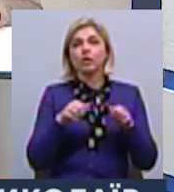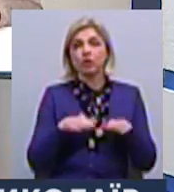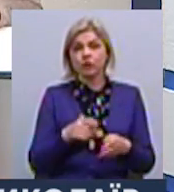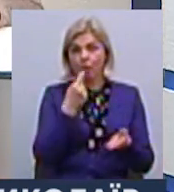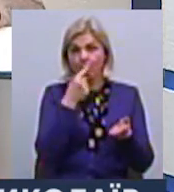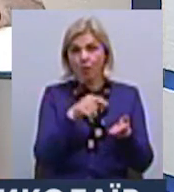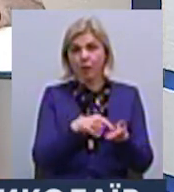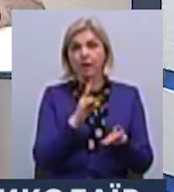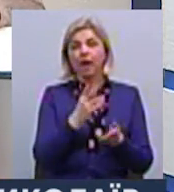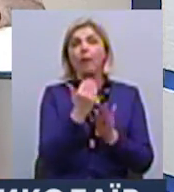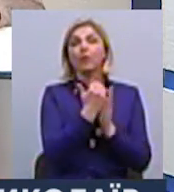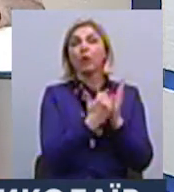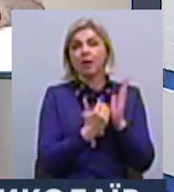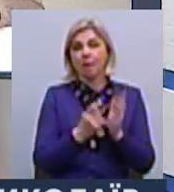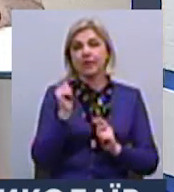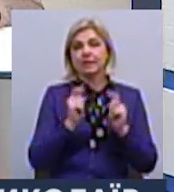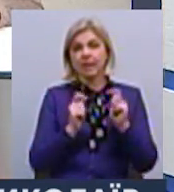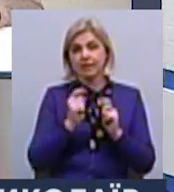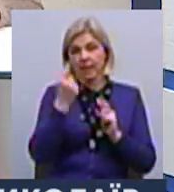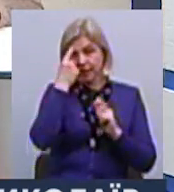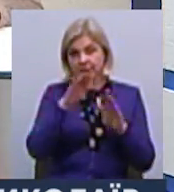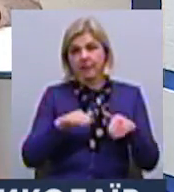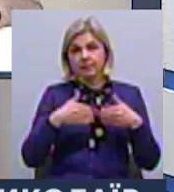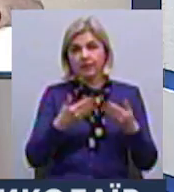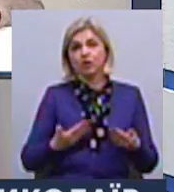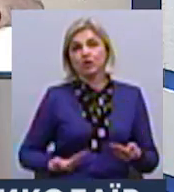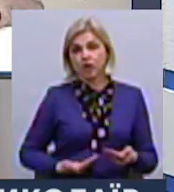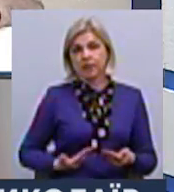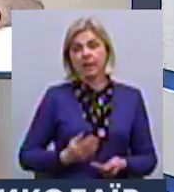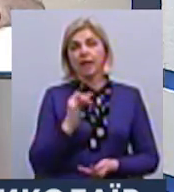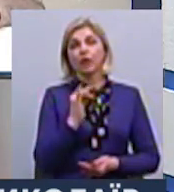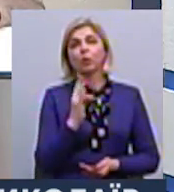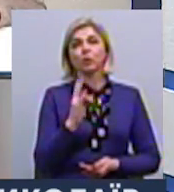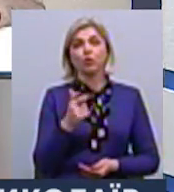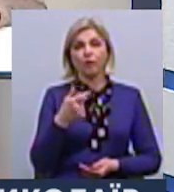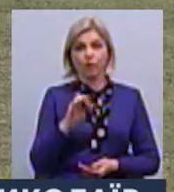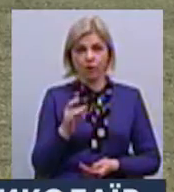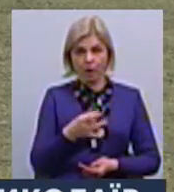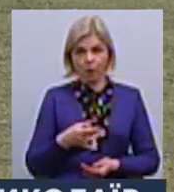до порядку денного сесії з ініціативи жителів Інгульського району.